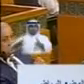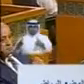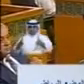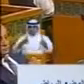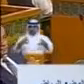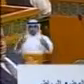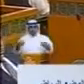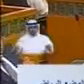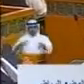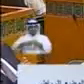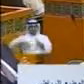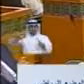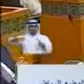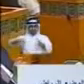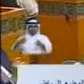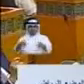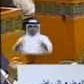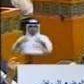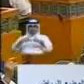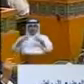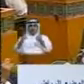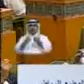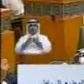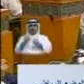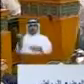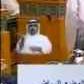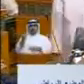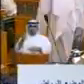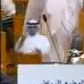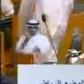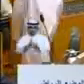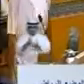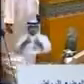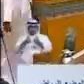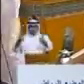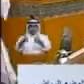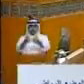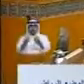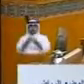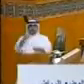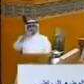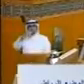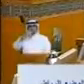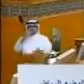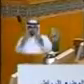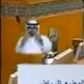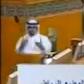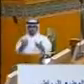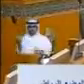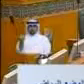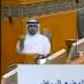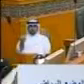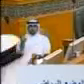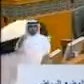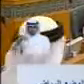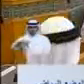أيضا على تشكيل لجنة برلمانية مؤقتة تعنى بقضايا الأسرة والمرأة، وبهذا يكون